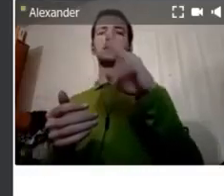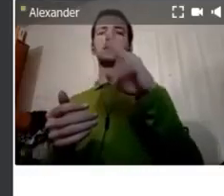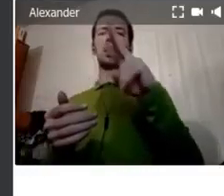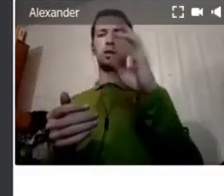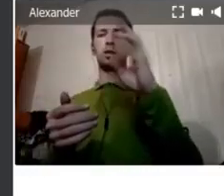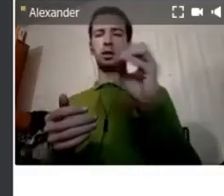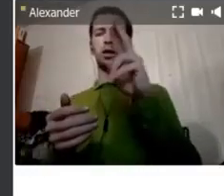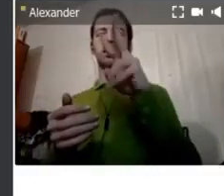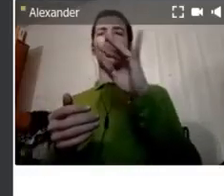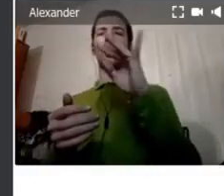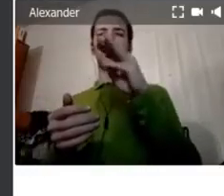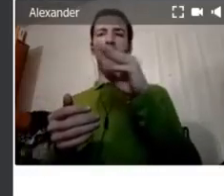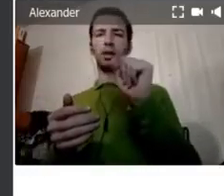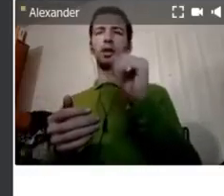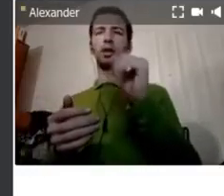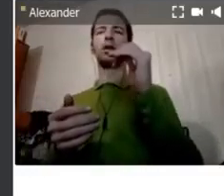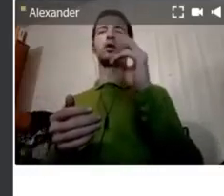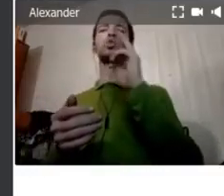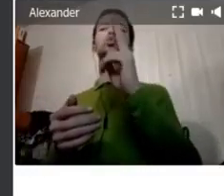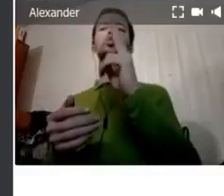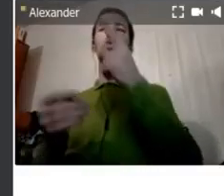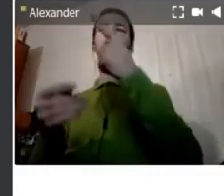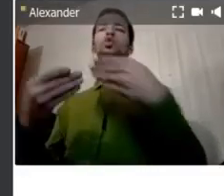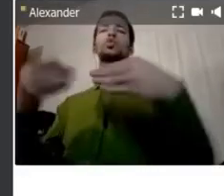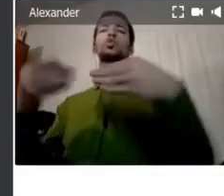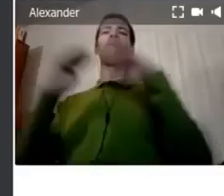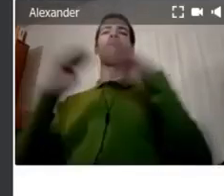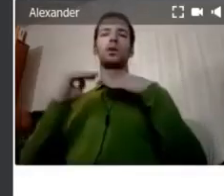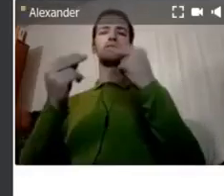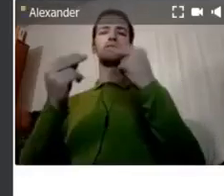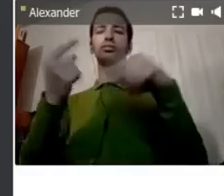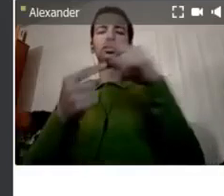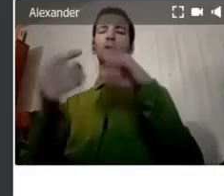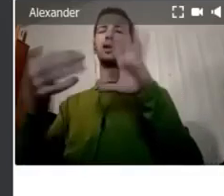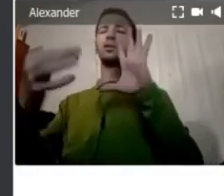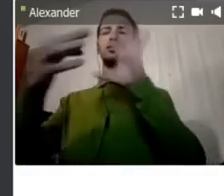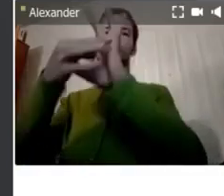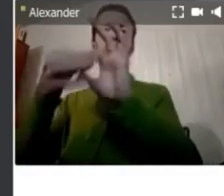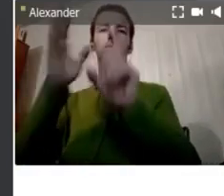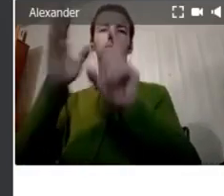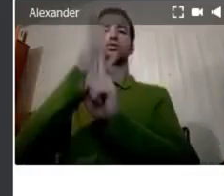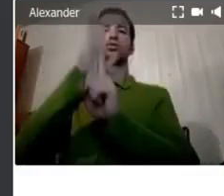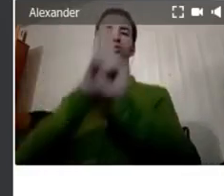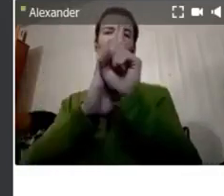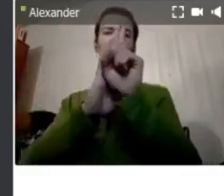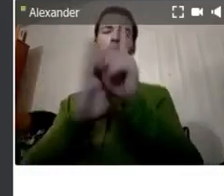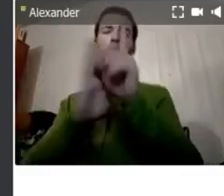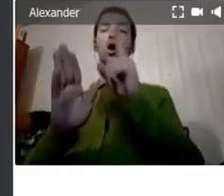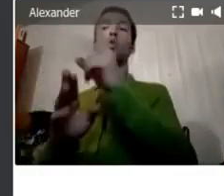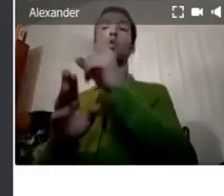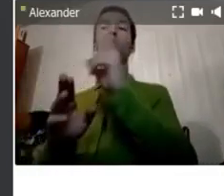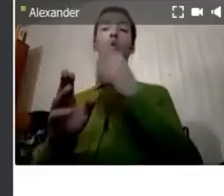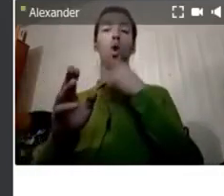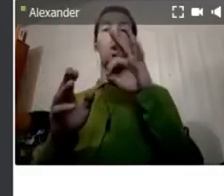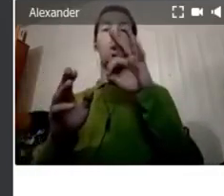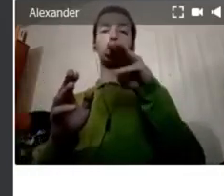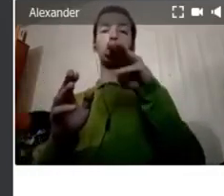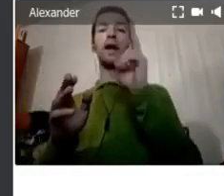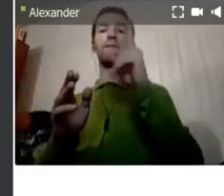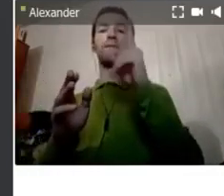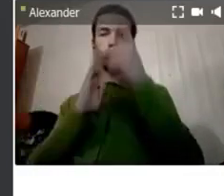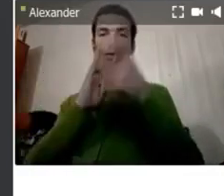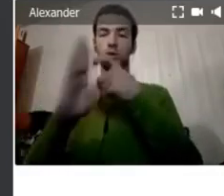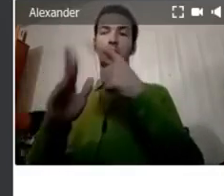есть для регистрации вам нужно паспорт, чтобы пройти верификацию, и также второй